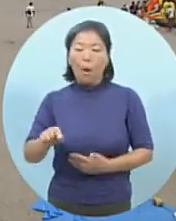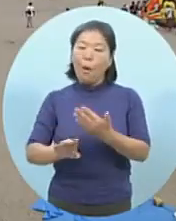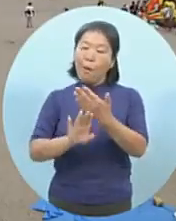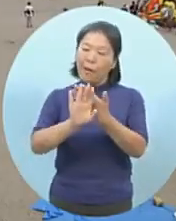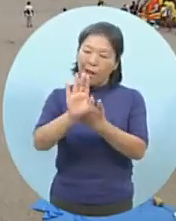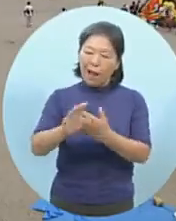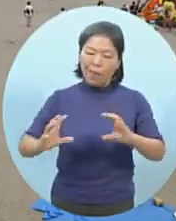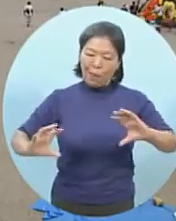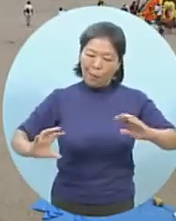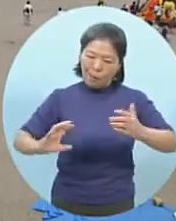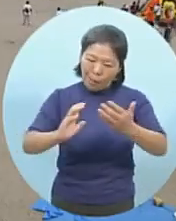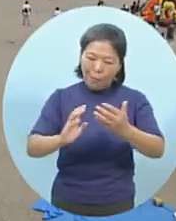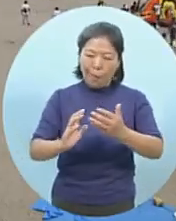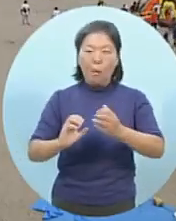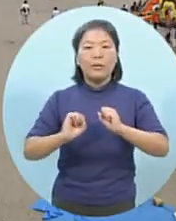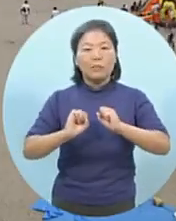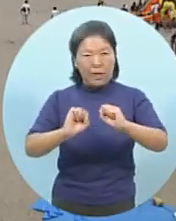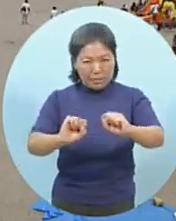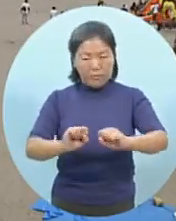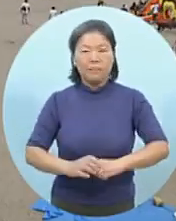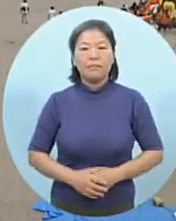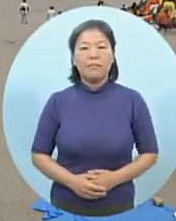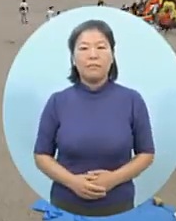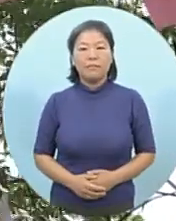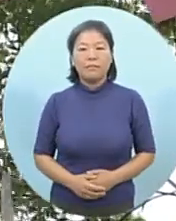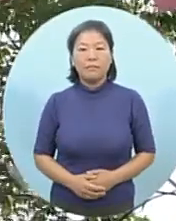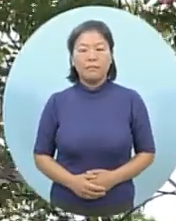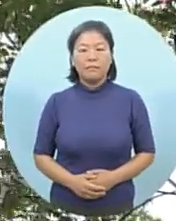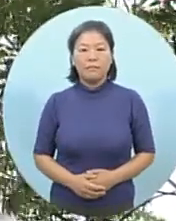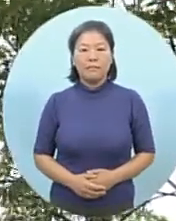ぎわいを取り戻していきます。